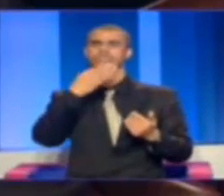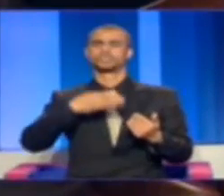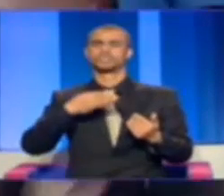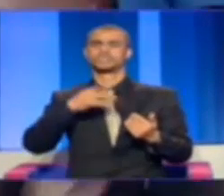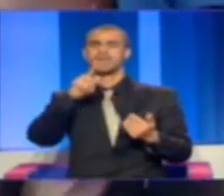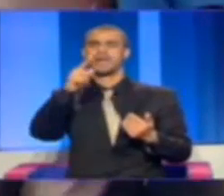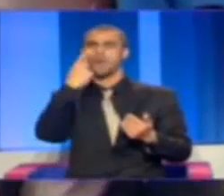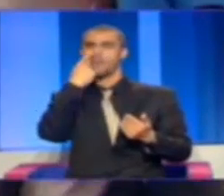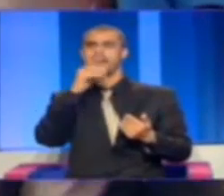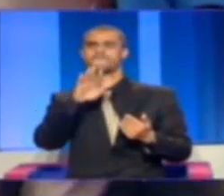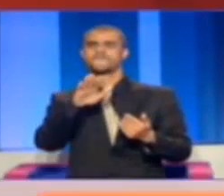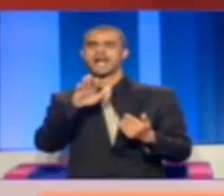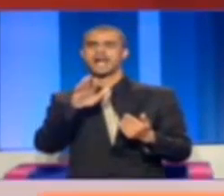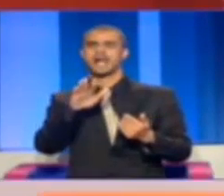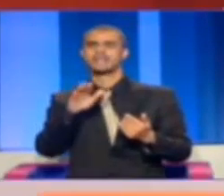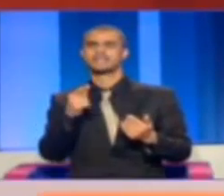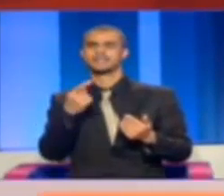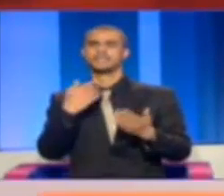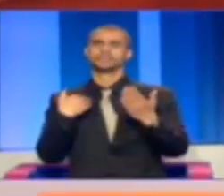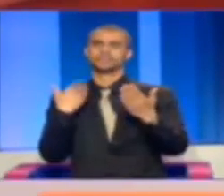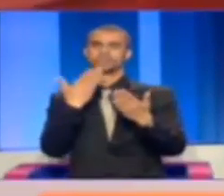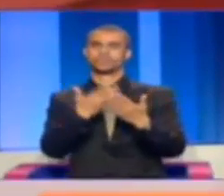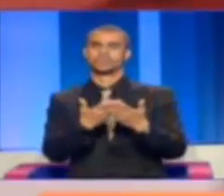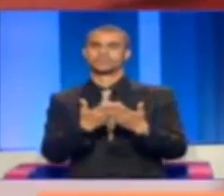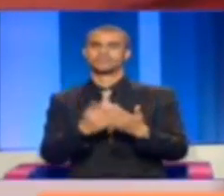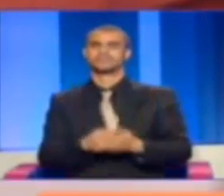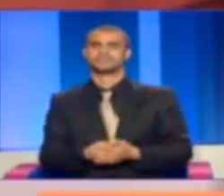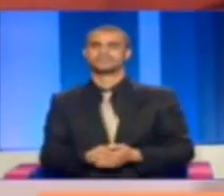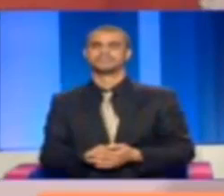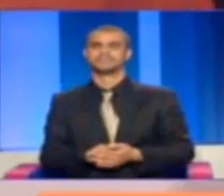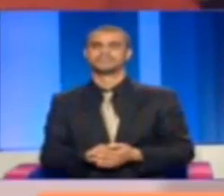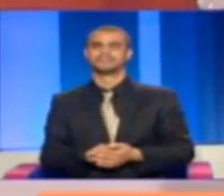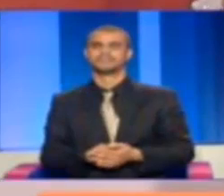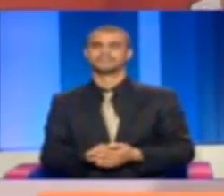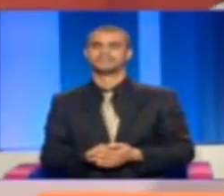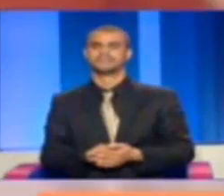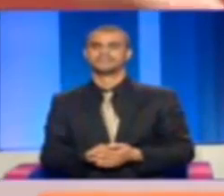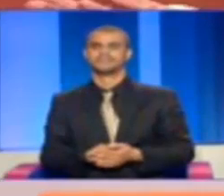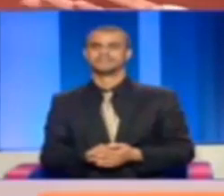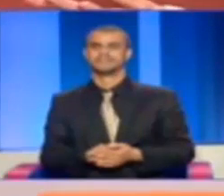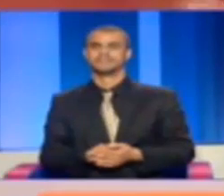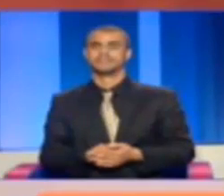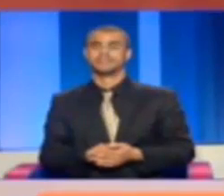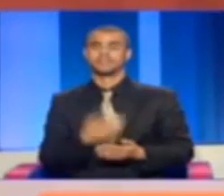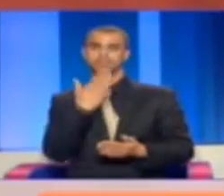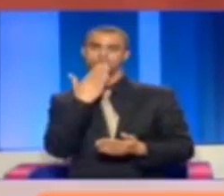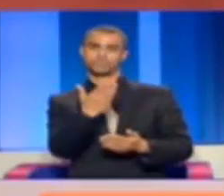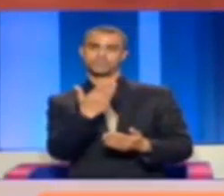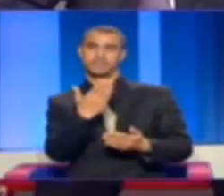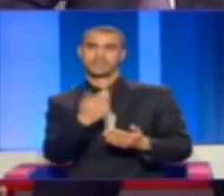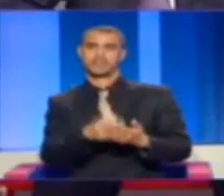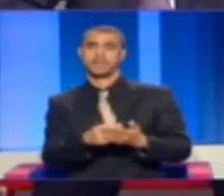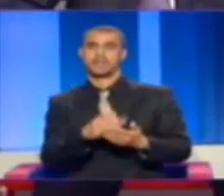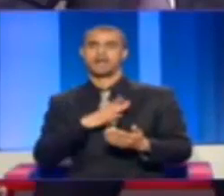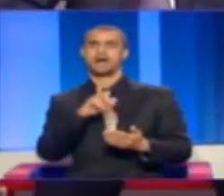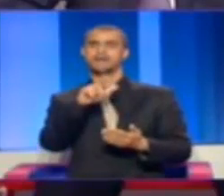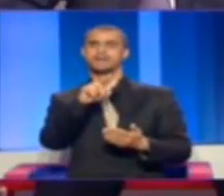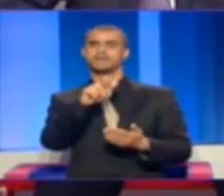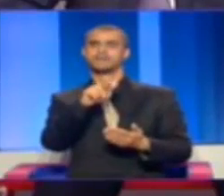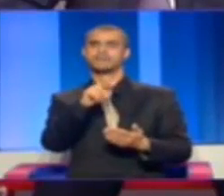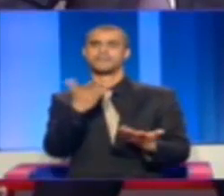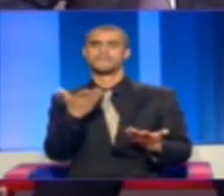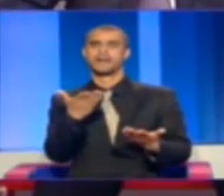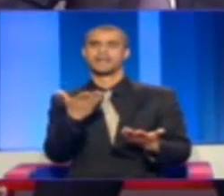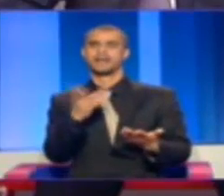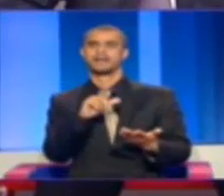برشيد، كنرحب بوفاء، شكرا وربي يعاونكم، شكرا لكم. ومعنا